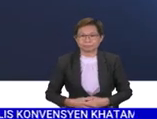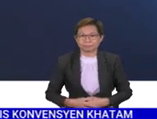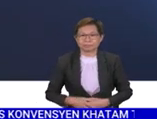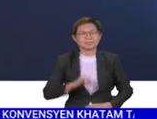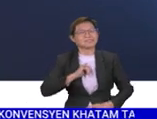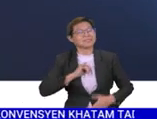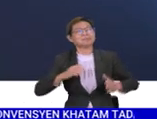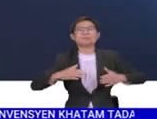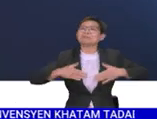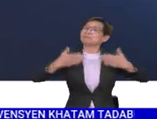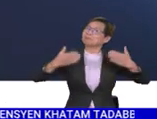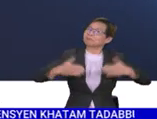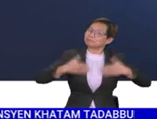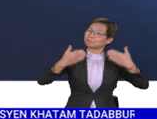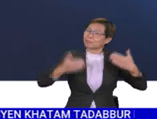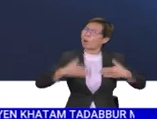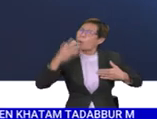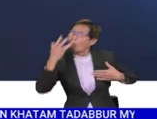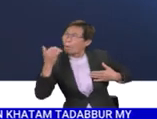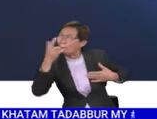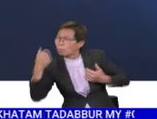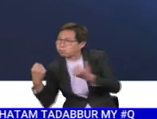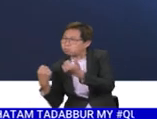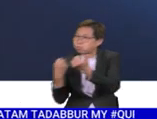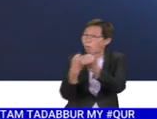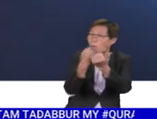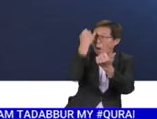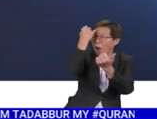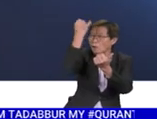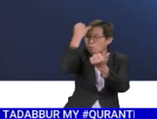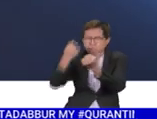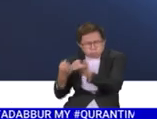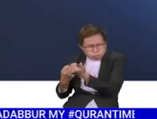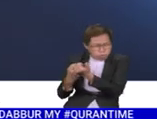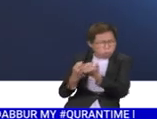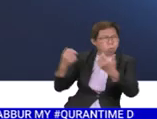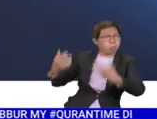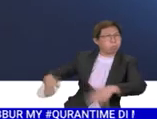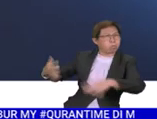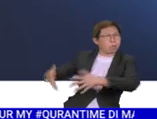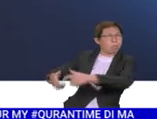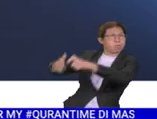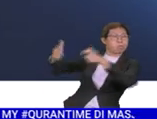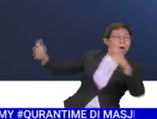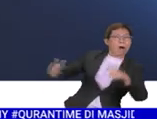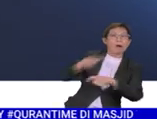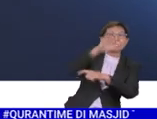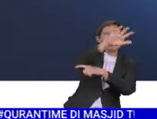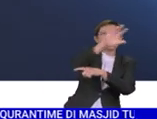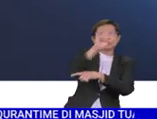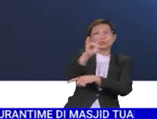Berbesar hati kerana penyumbang idea terbesar sebanyak